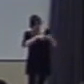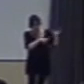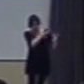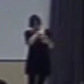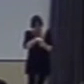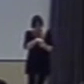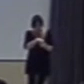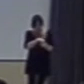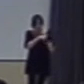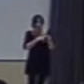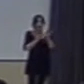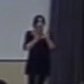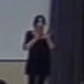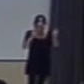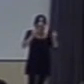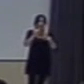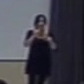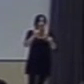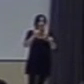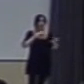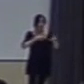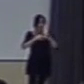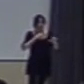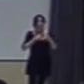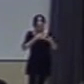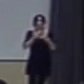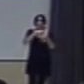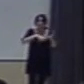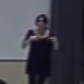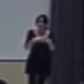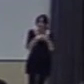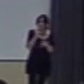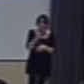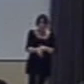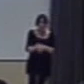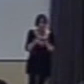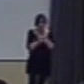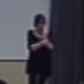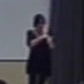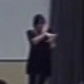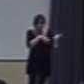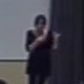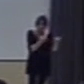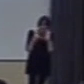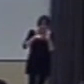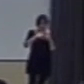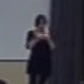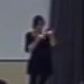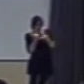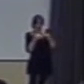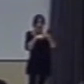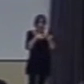En el tractament comunicatiu i informatiu de la Barcelona social, sí, de la Barcelona de les necessitats, de la problemàtica, de